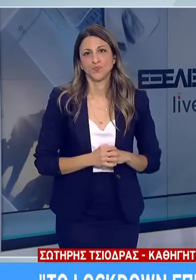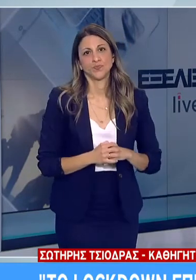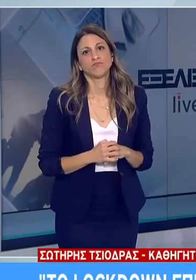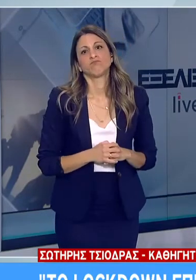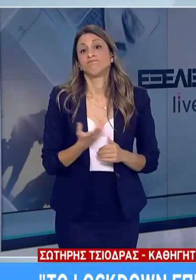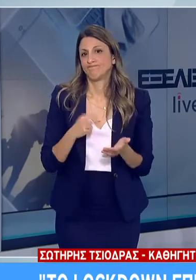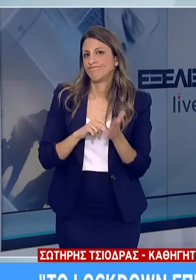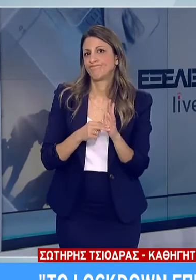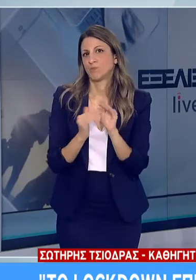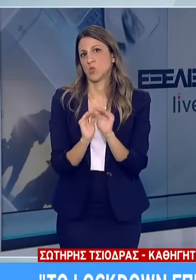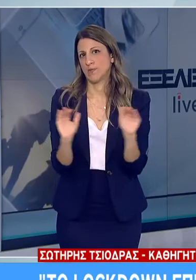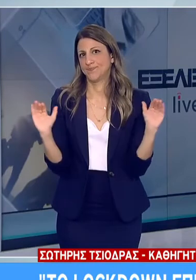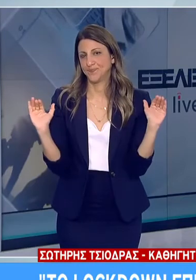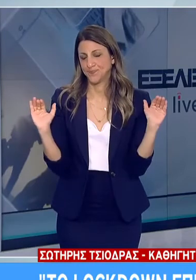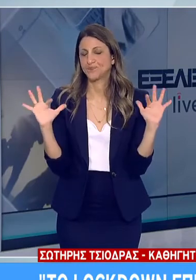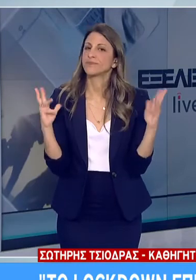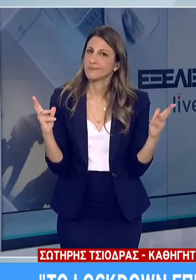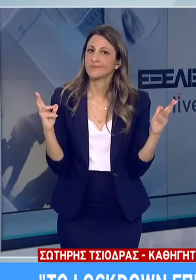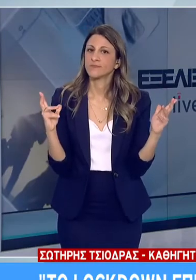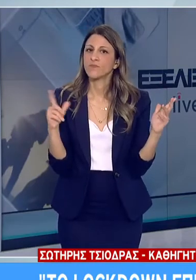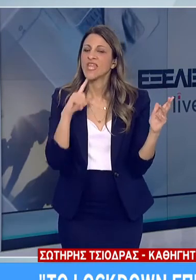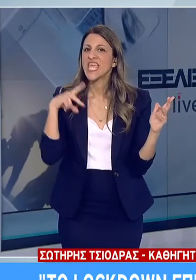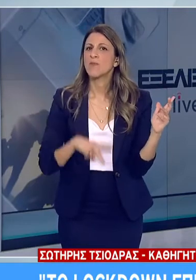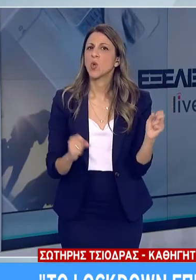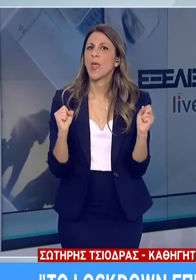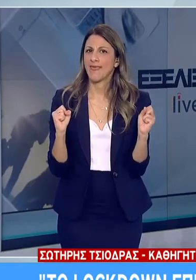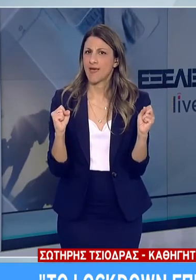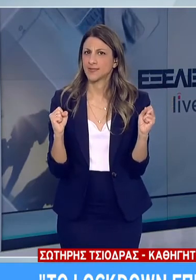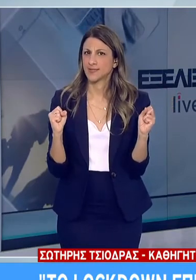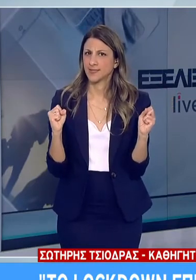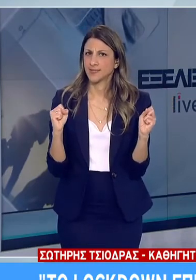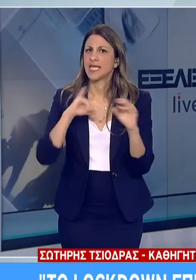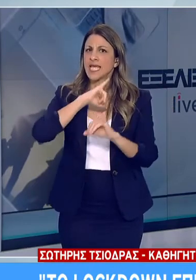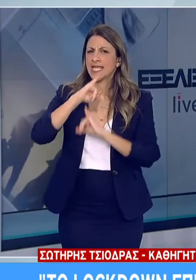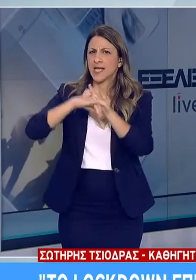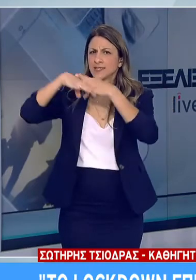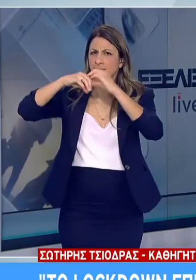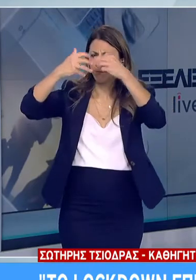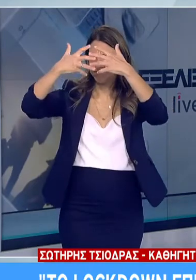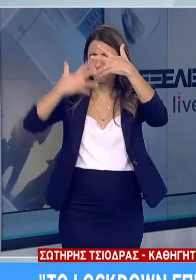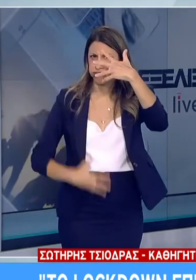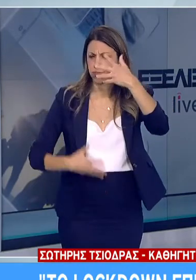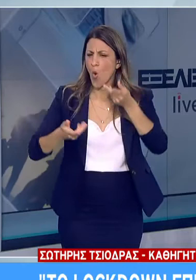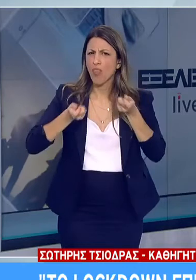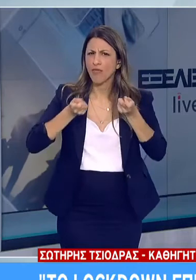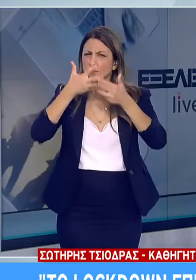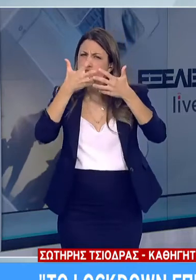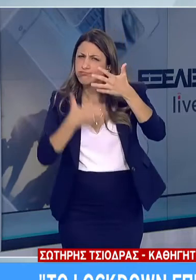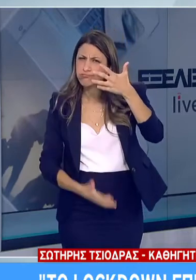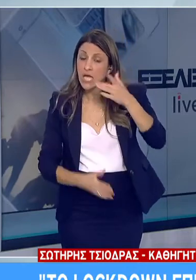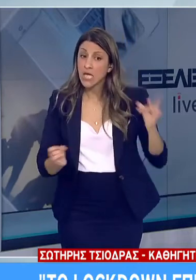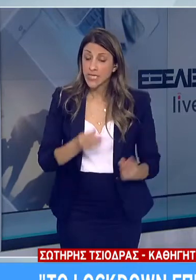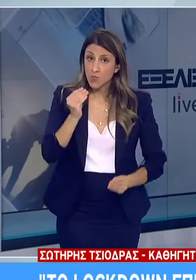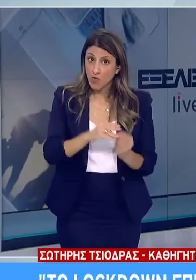βασικές αρχές. Νομίζω ένας πολύ καλός μπούσουλας οι οδηγίες που έχει το Υπουργείο Υγείας στην ιστοσελίδα του και φυσικά τα κατατόπους προβλήματα